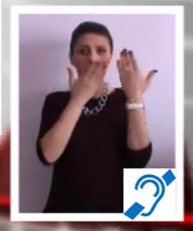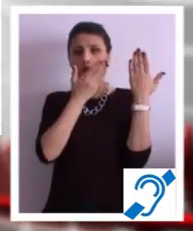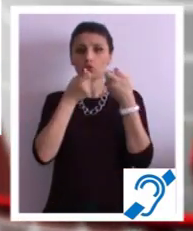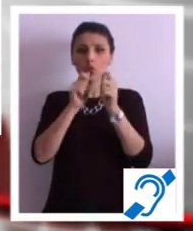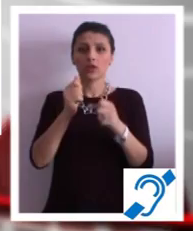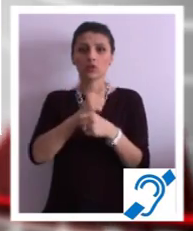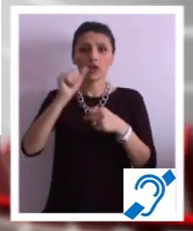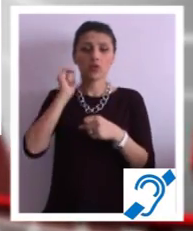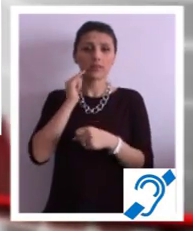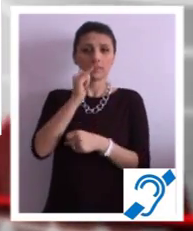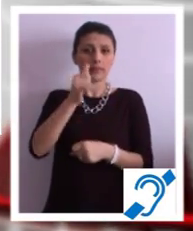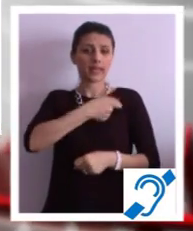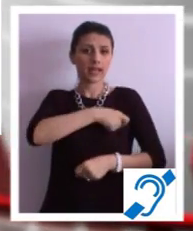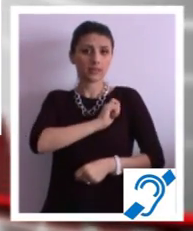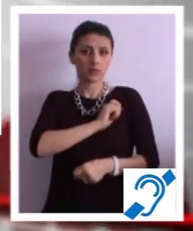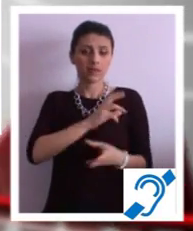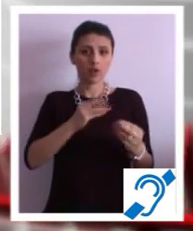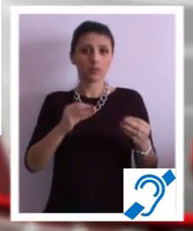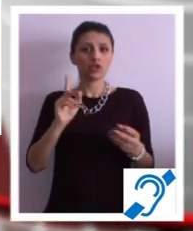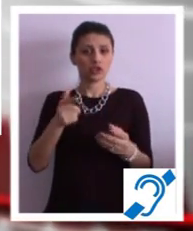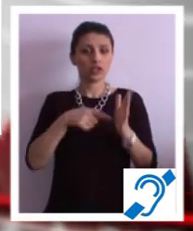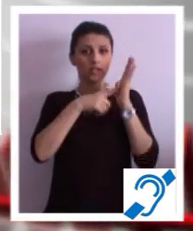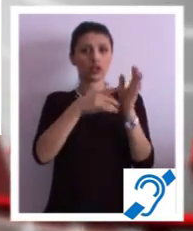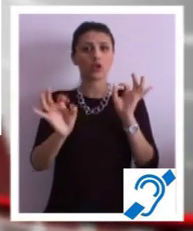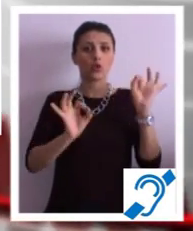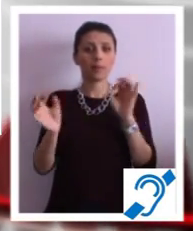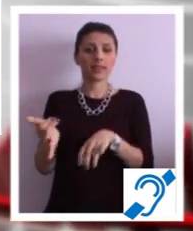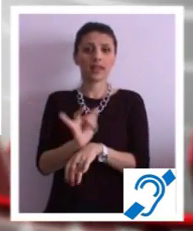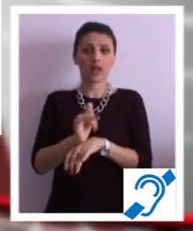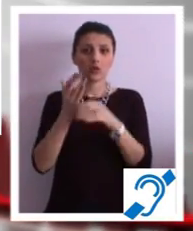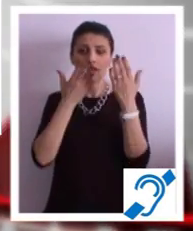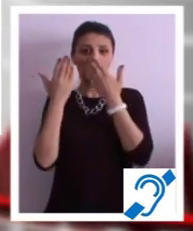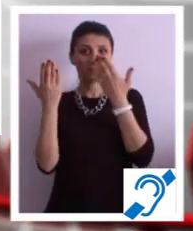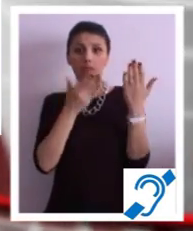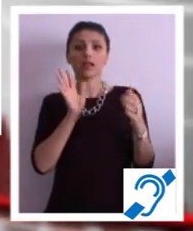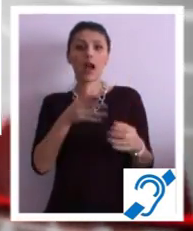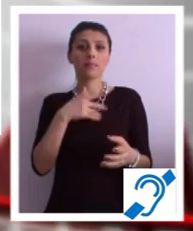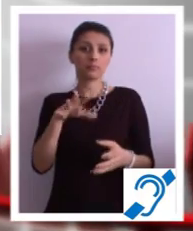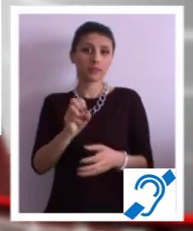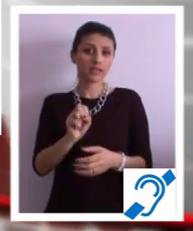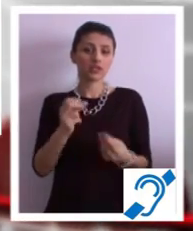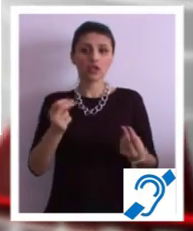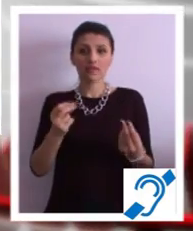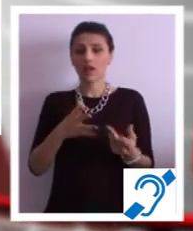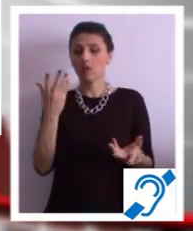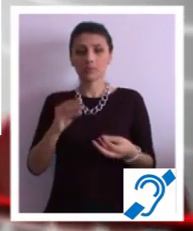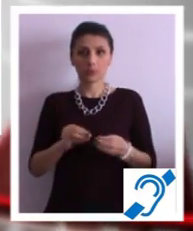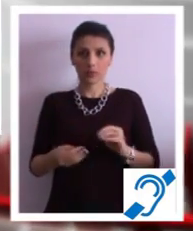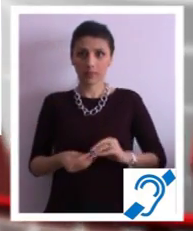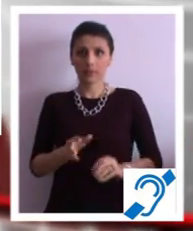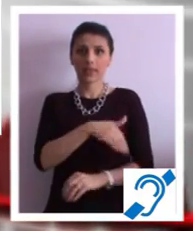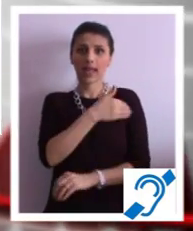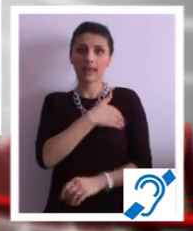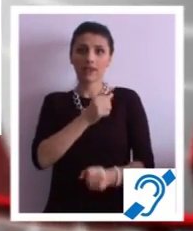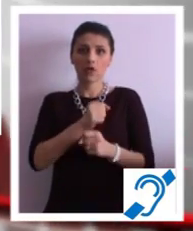teritoriu, și din raportările dumnealor, dar și ale directorii unităților de învățământ, am constatat că nu au fost probleme. Elevii